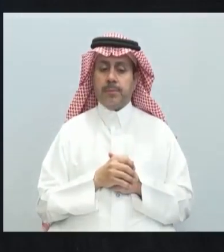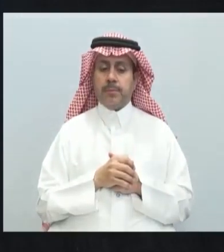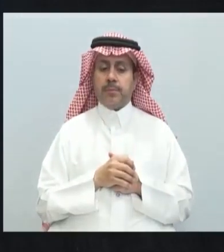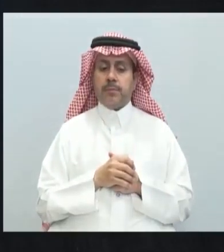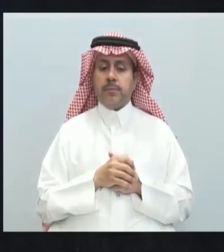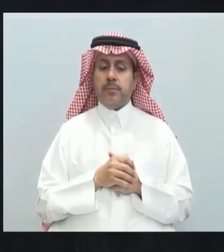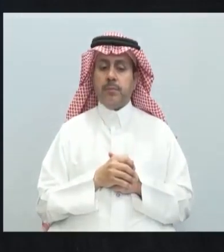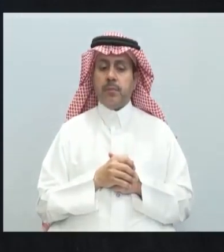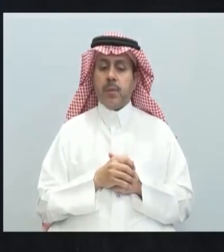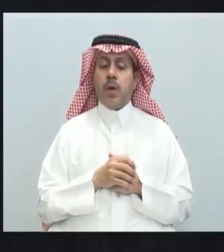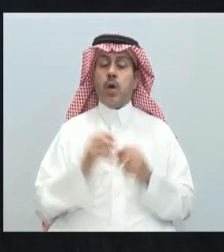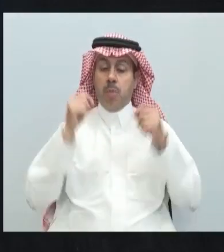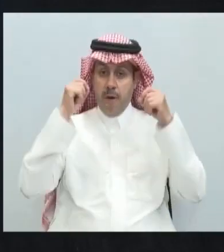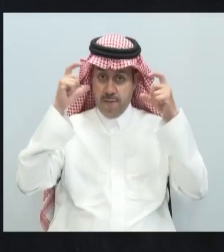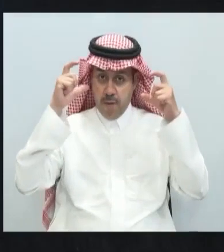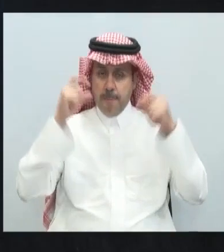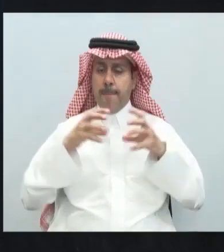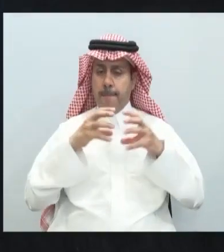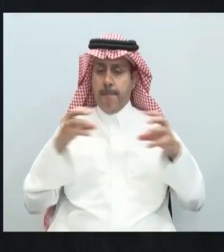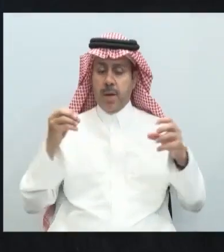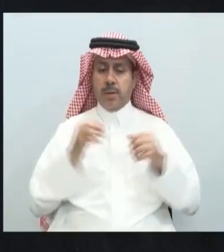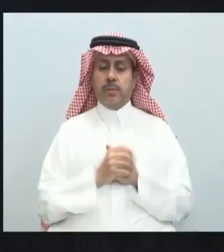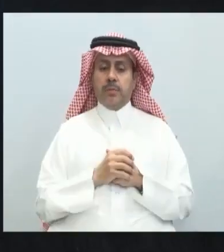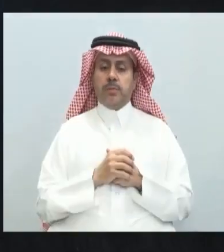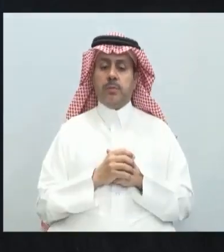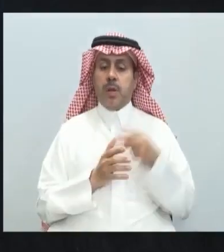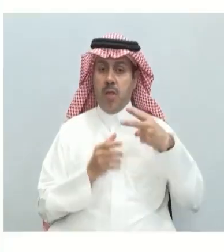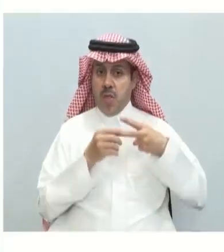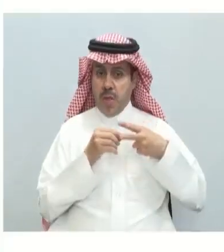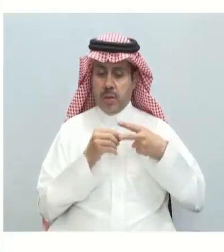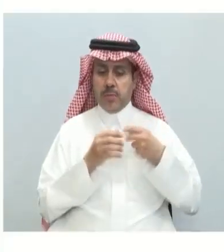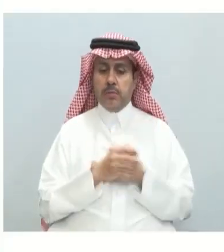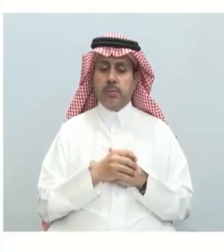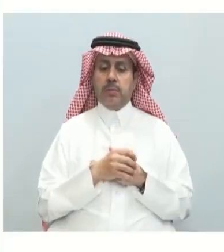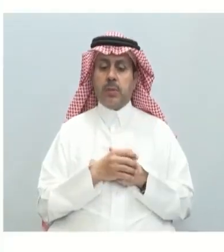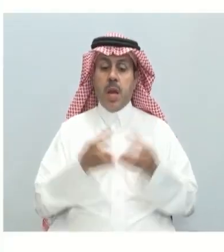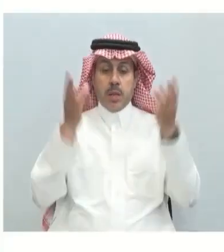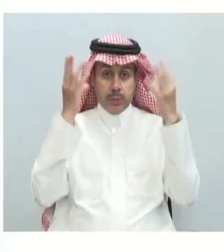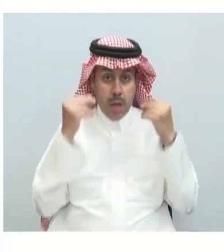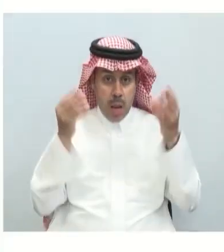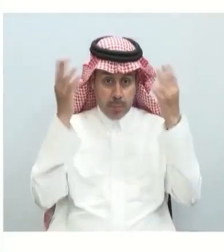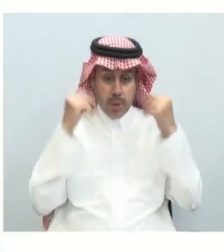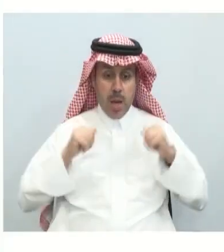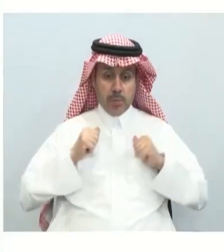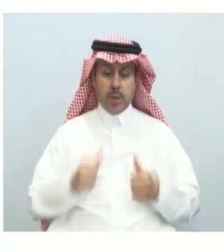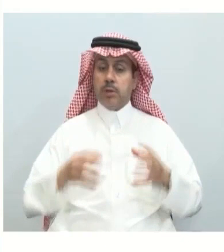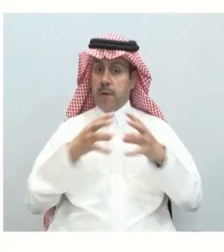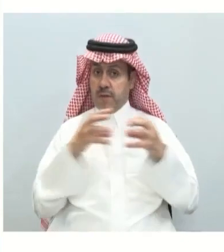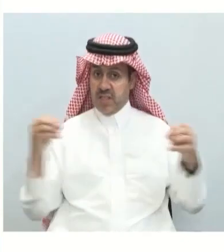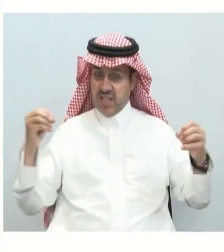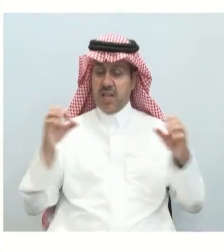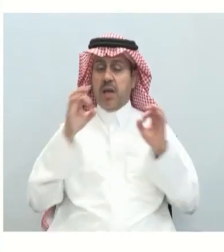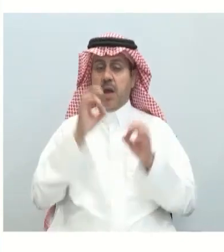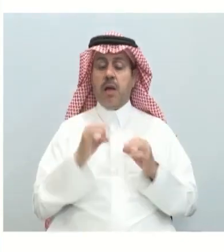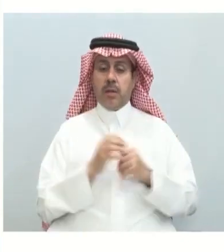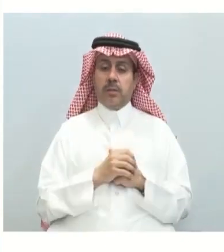تعالى يمكن له ان يفهم هذه الايات ايضا من الاهداف في هذا ان يت تعلم الطالب تفسير الايات